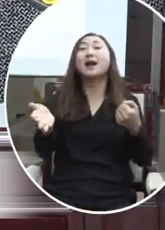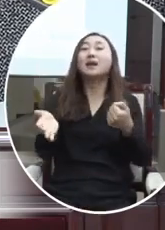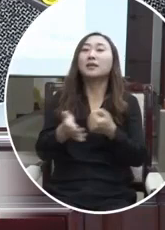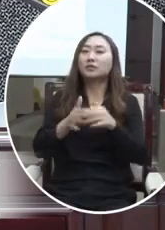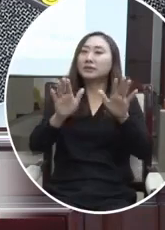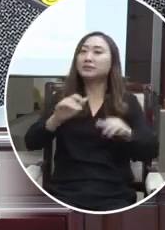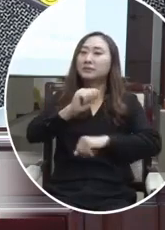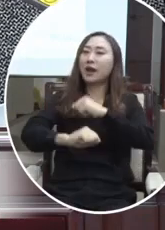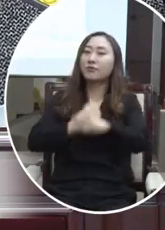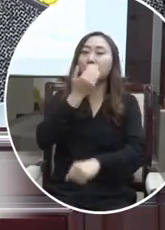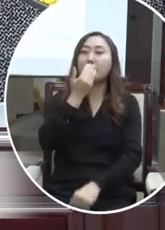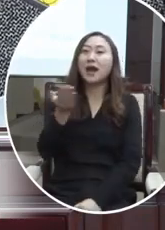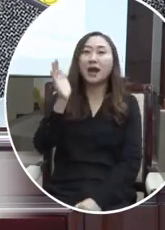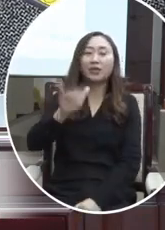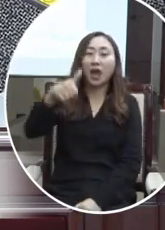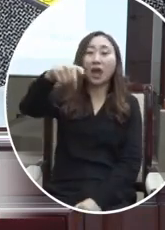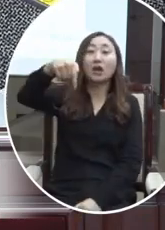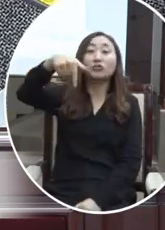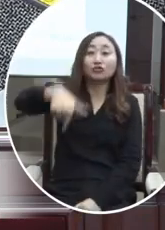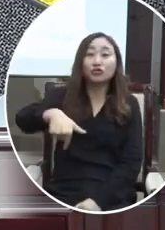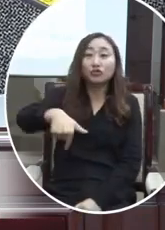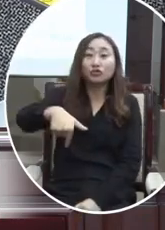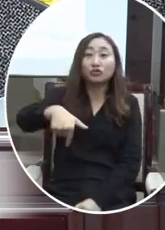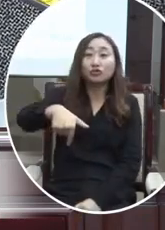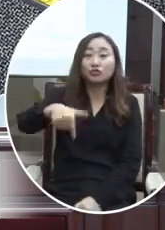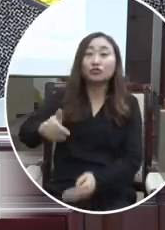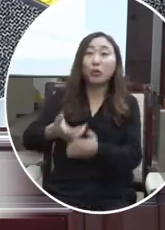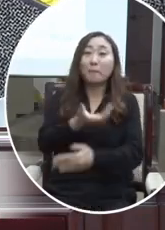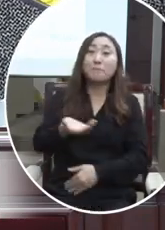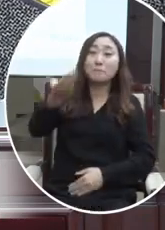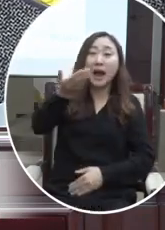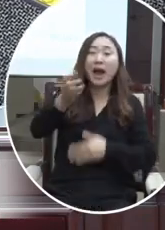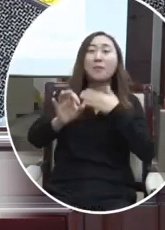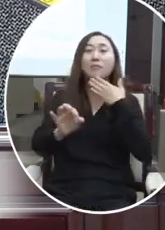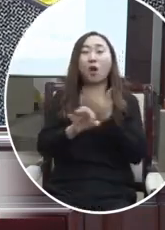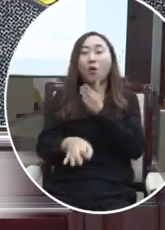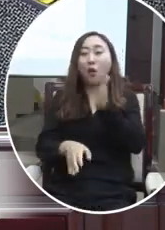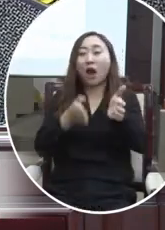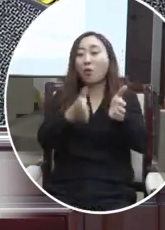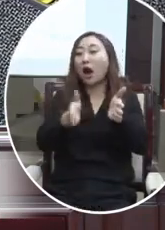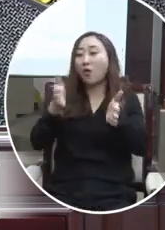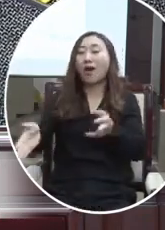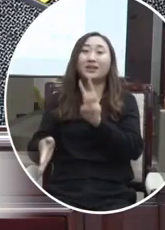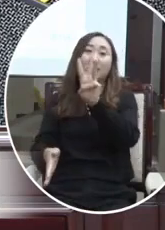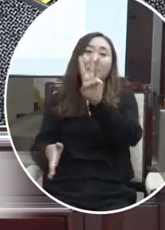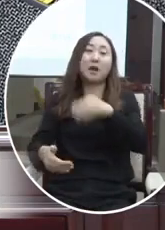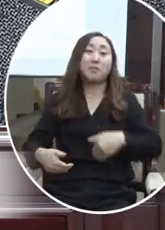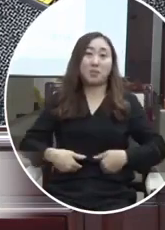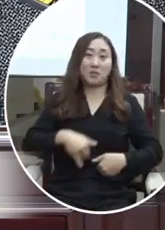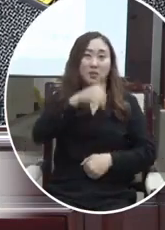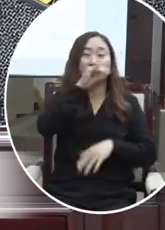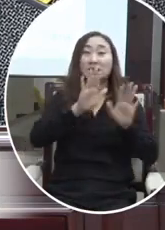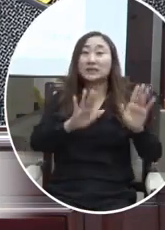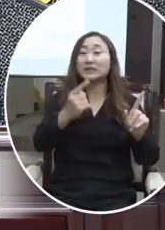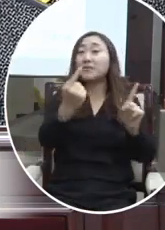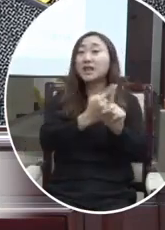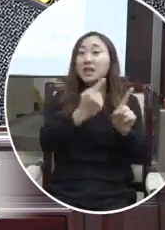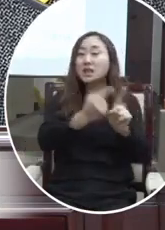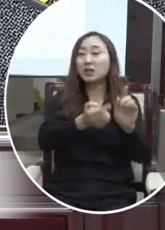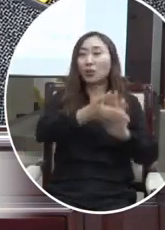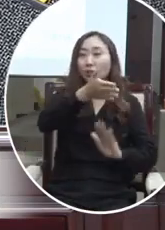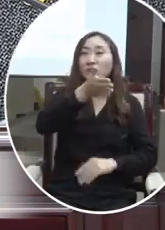근데 이걸 이제 구구로 승격을 하게 되면 밑에 과가 한세개 정도 붙어야 되고 우리 힐링도시국이 지금 과가 세